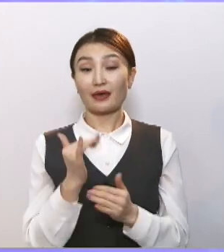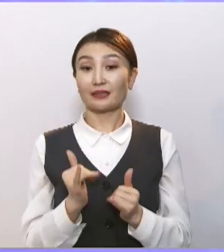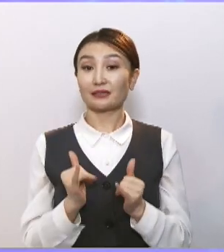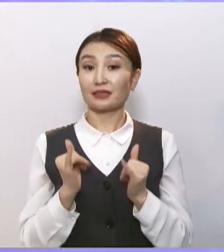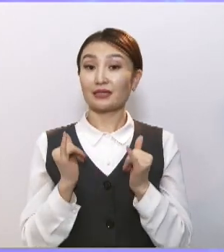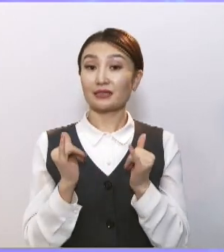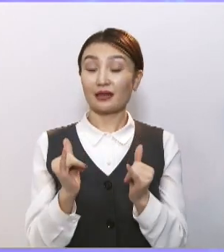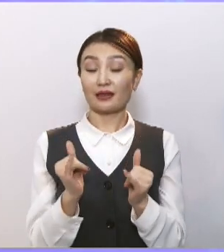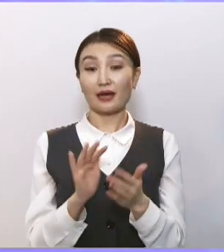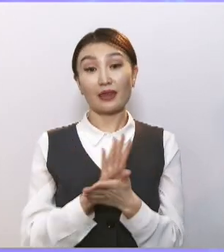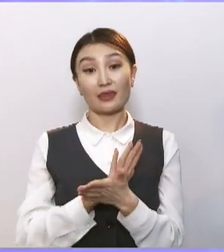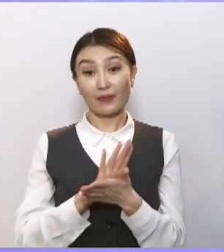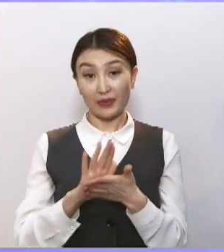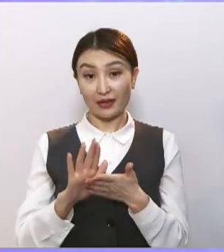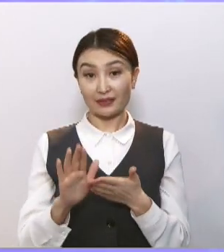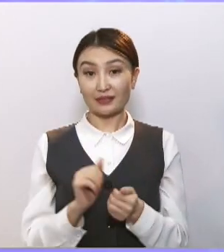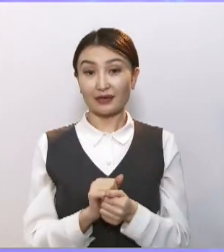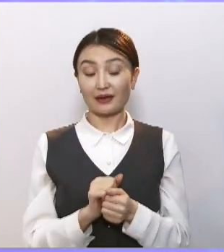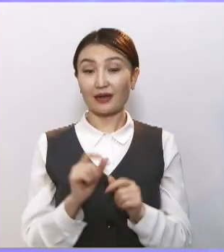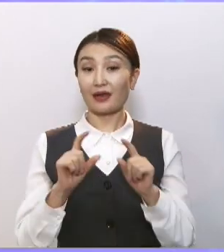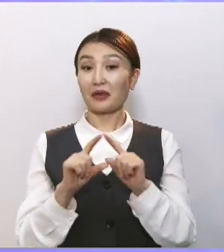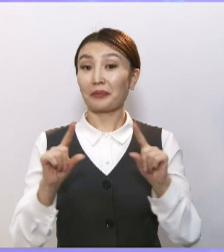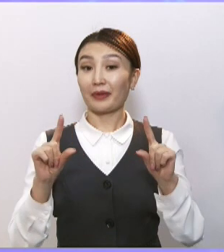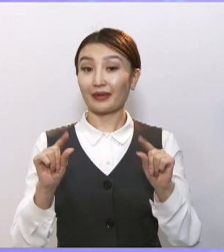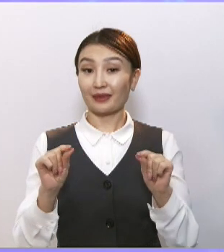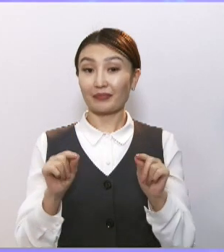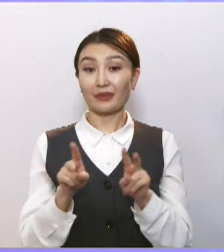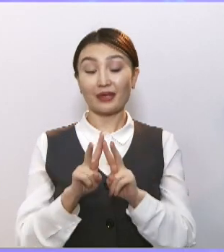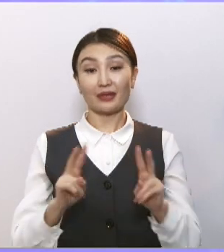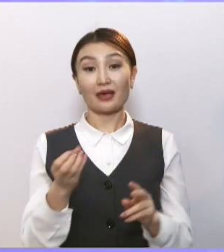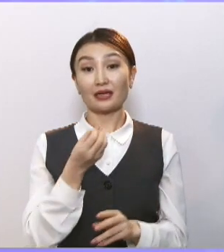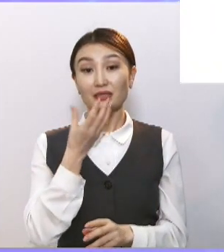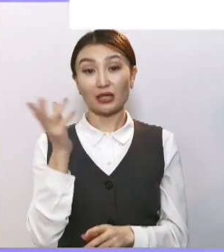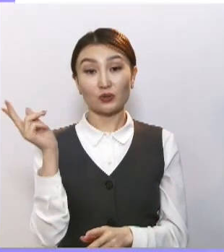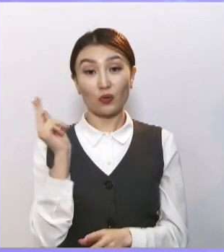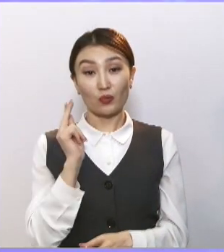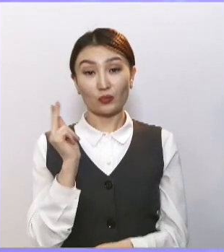сылык, таптаза, мектепте да жакшы окуйт.